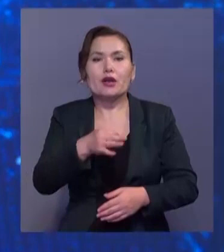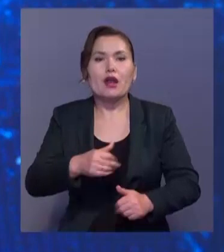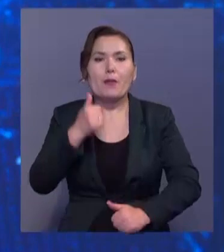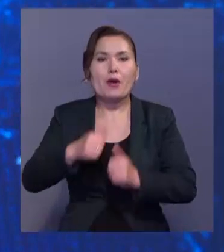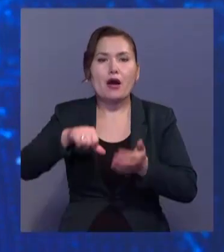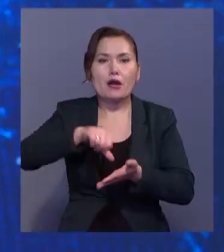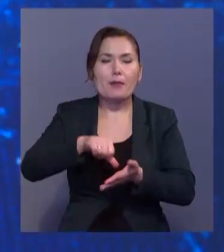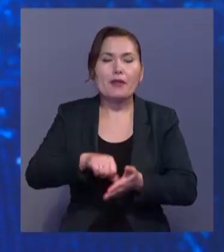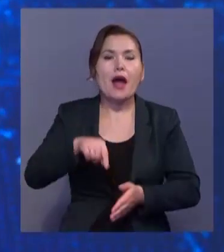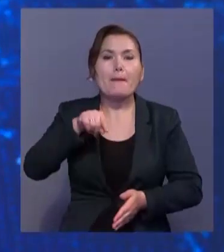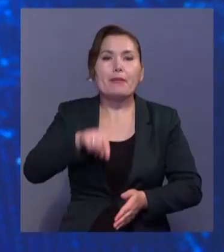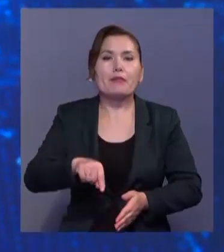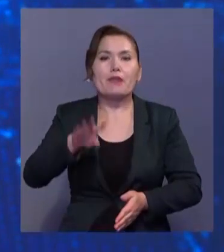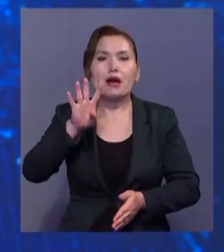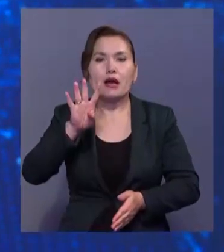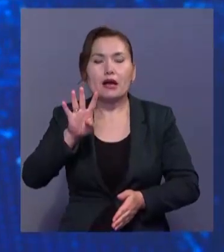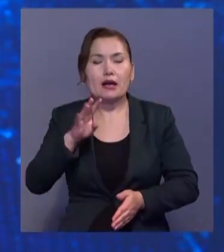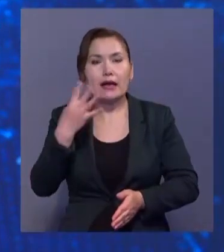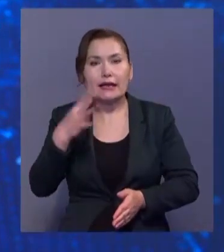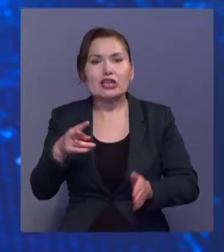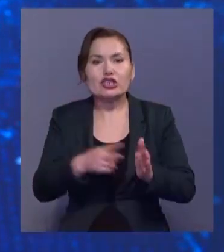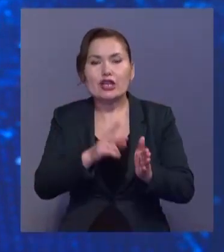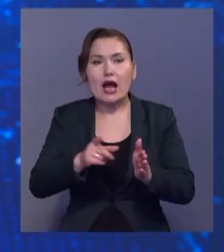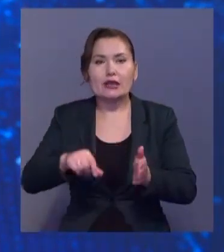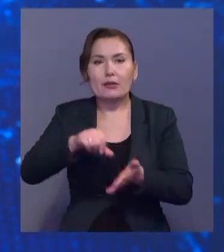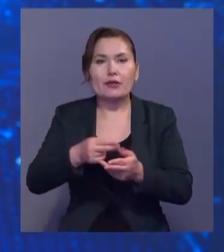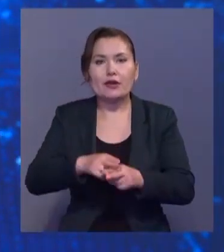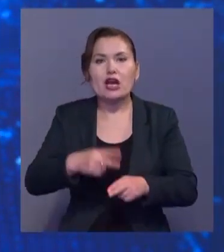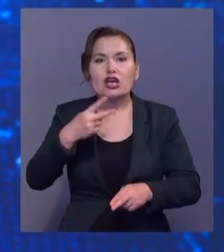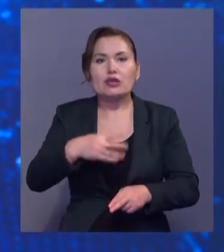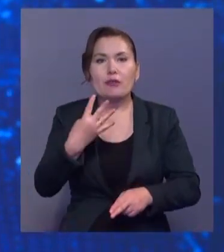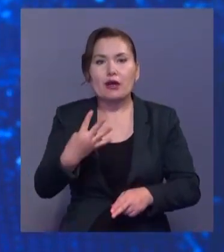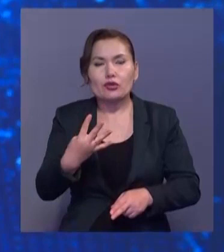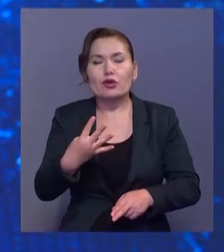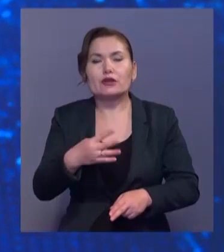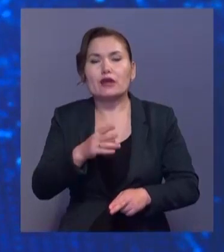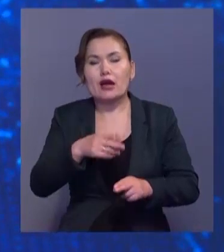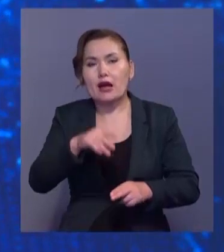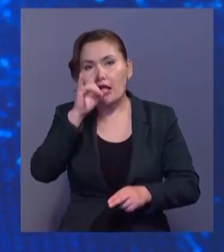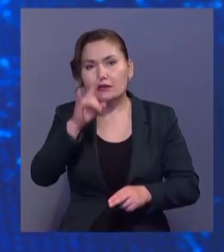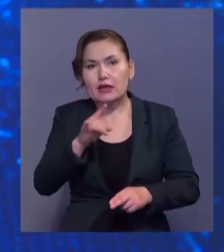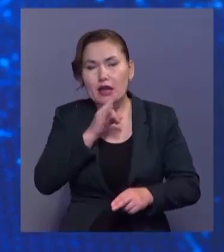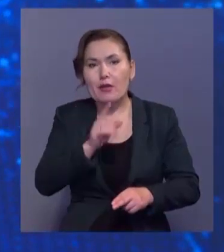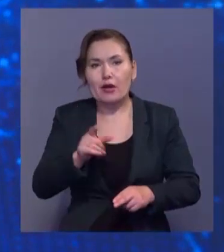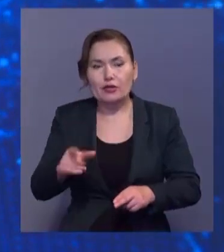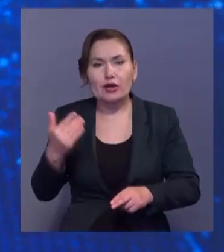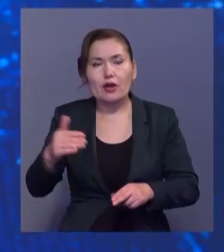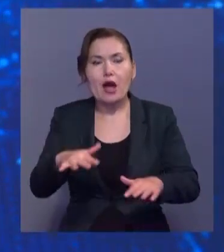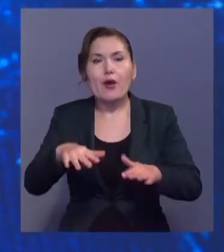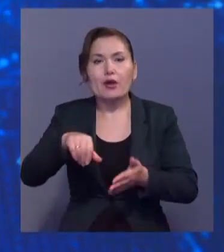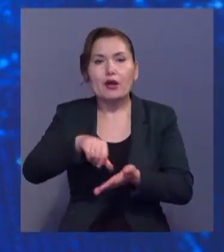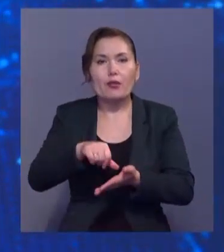праймеризге 1047 адам қатысып жатыр, соның 24-ті Қазақстан Республикасы парламенті мәжілісіне.